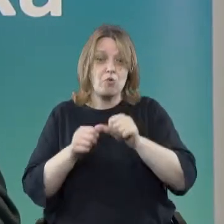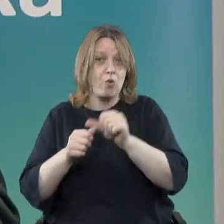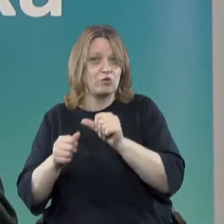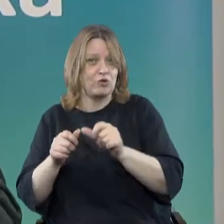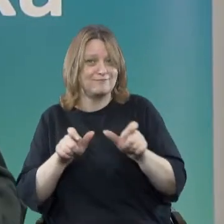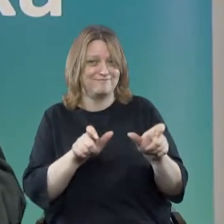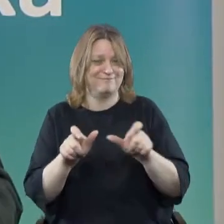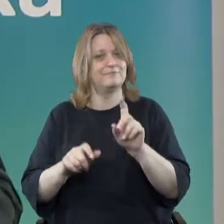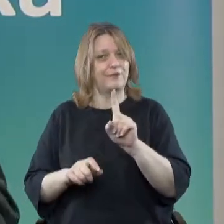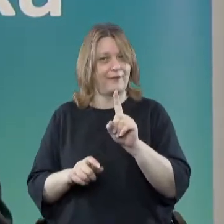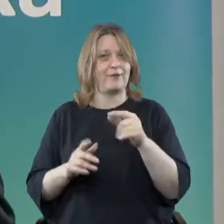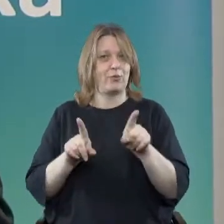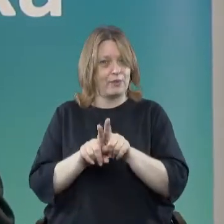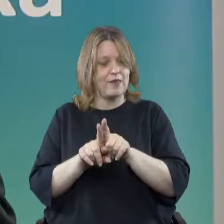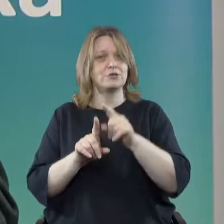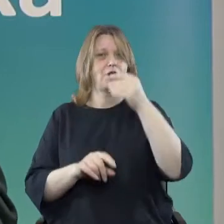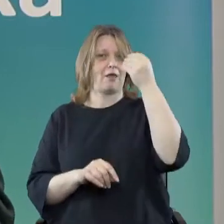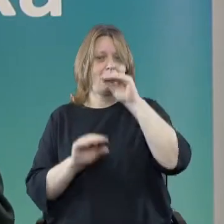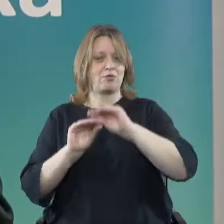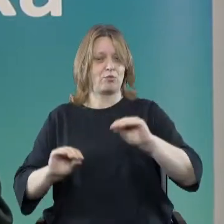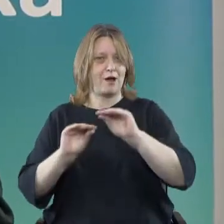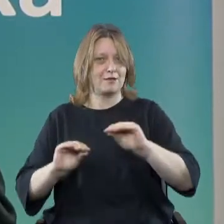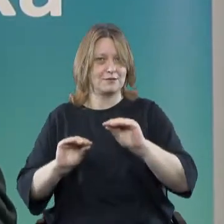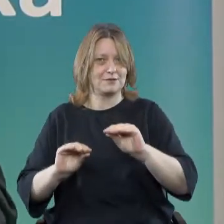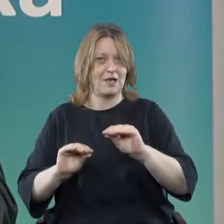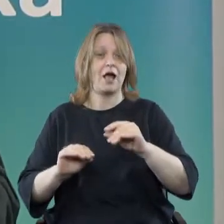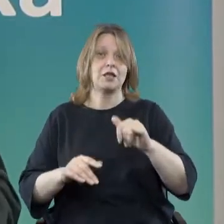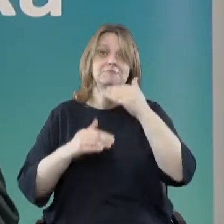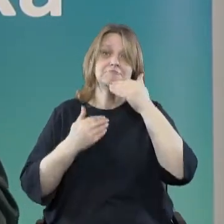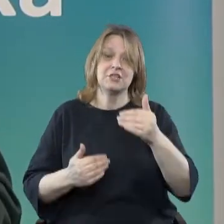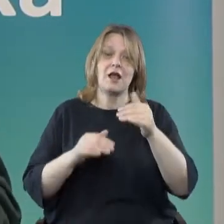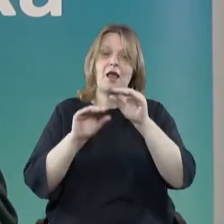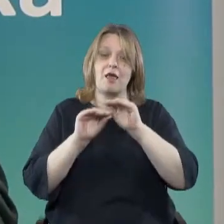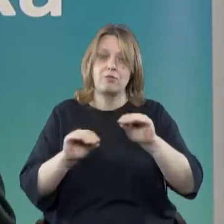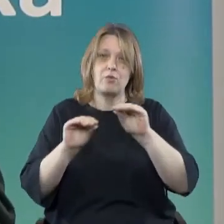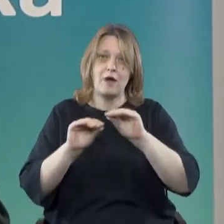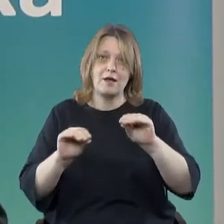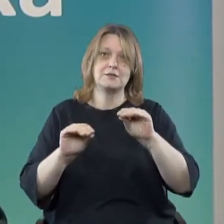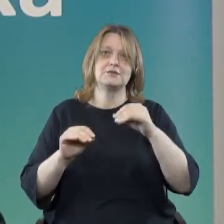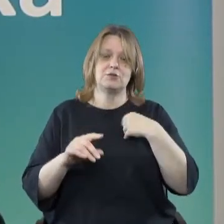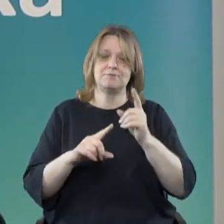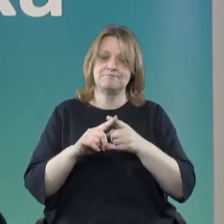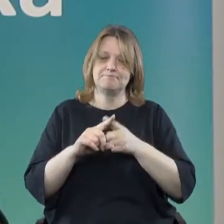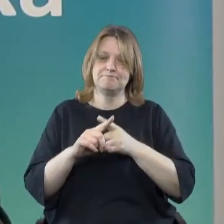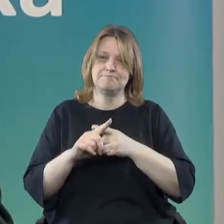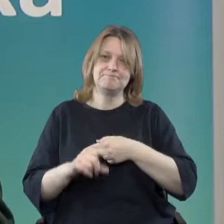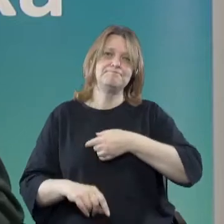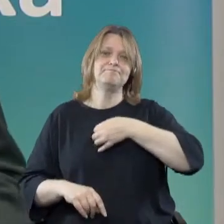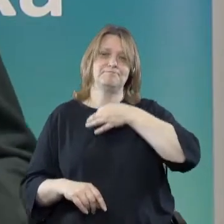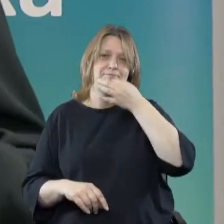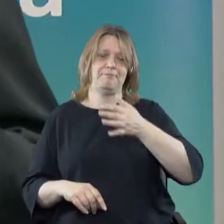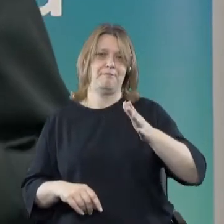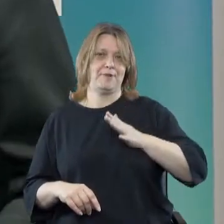I mam nadzieję, że te działania edukacyjne przyczynią się do stopniowej poprawy bezpieczeństwa na polskich